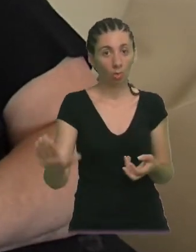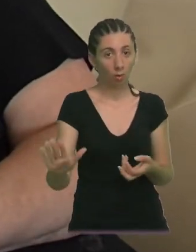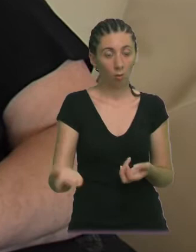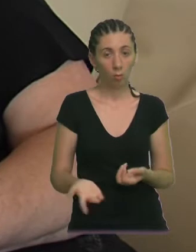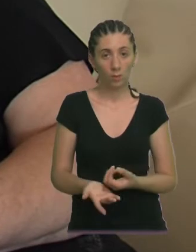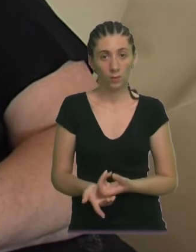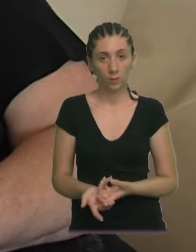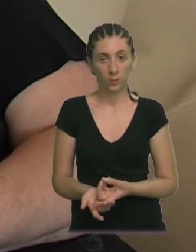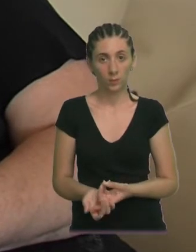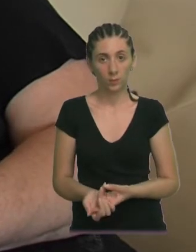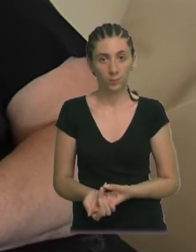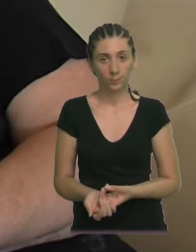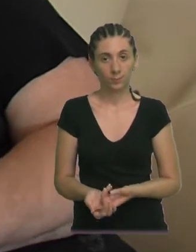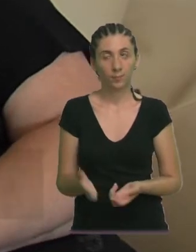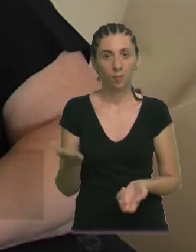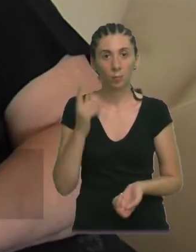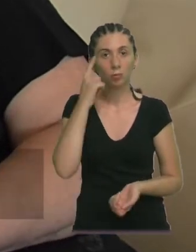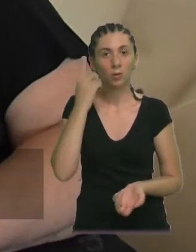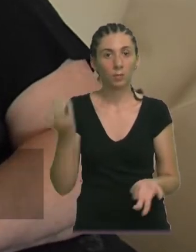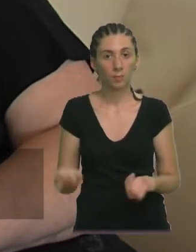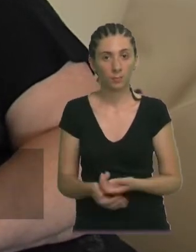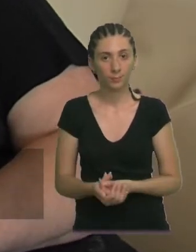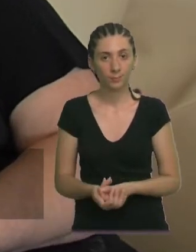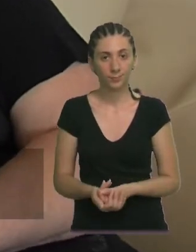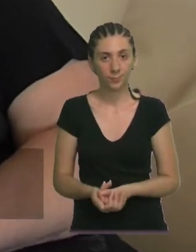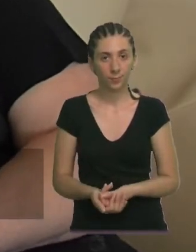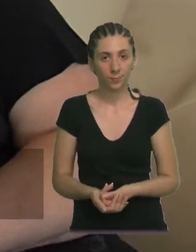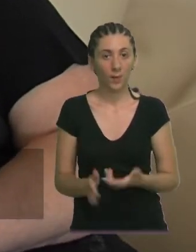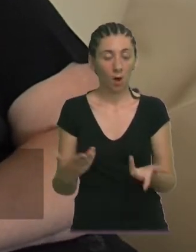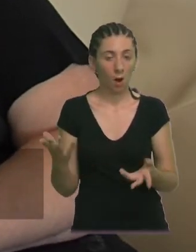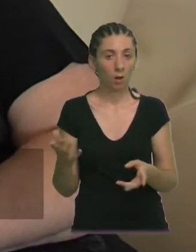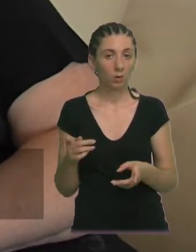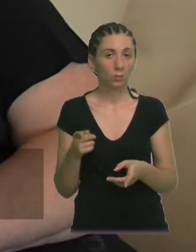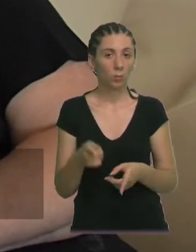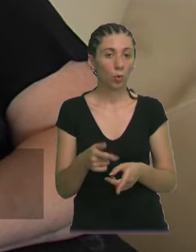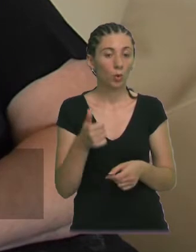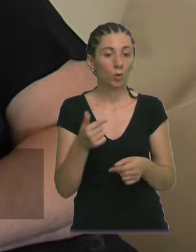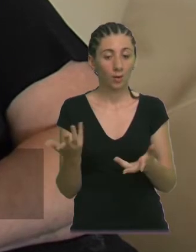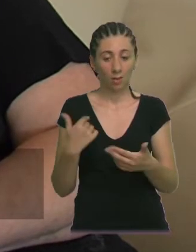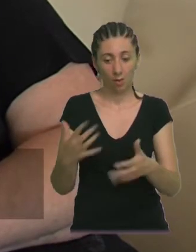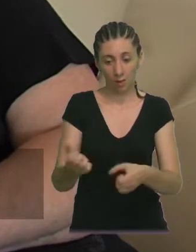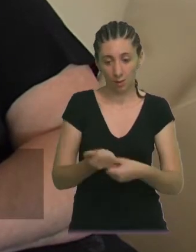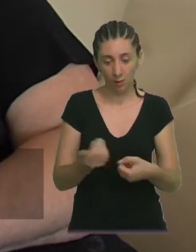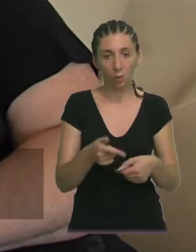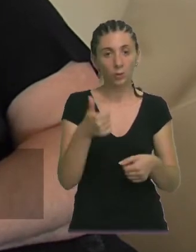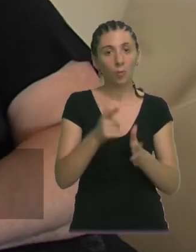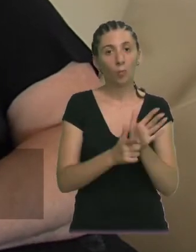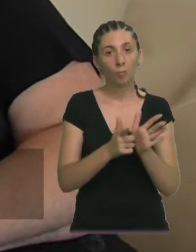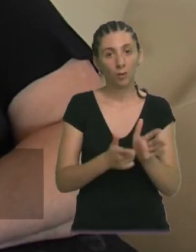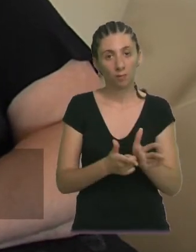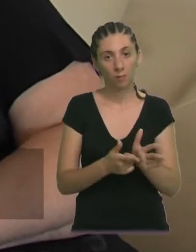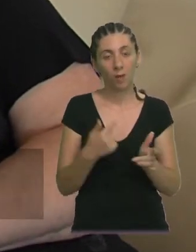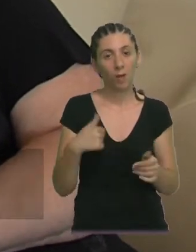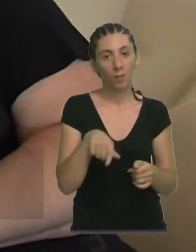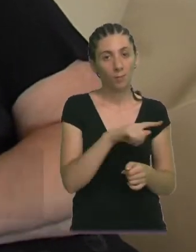njegovo. I možete misliti. Ali eto, u udomiteljstvu to je samo privremeno. Znate,